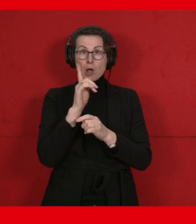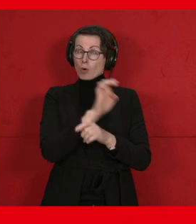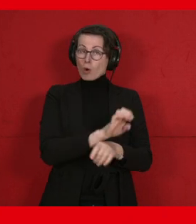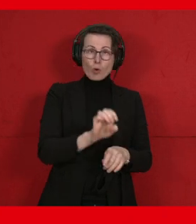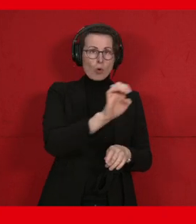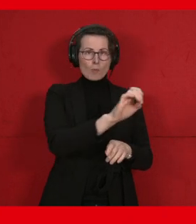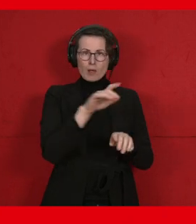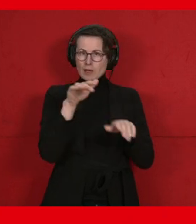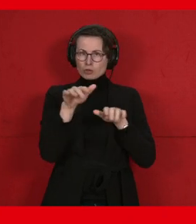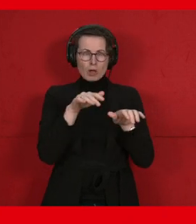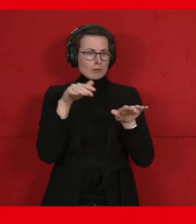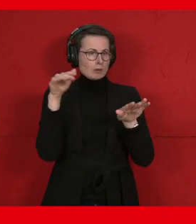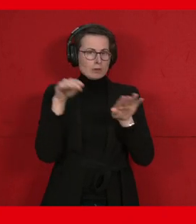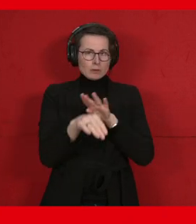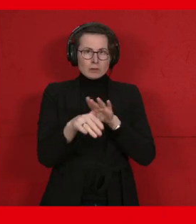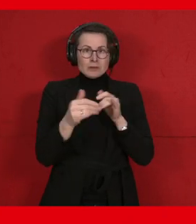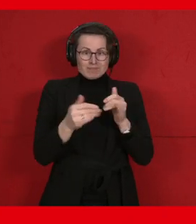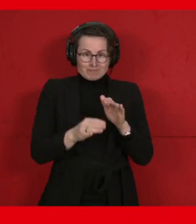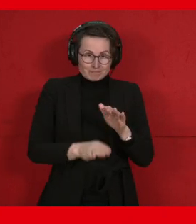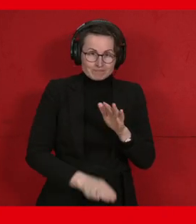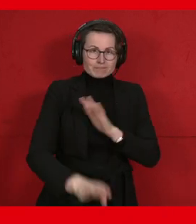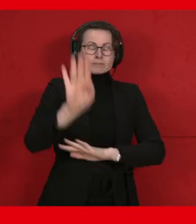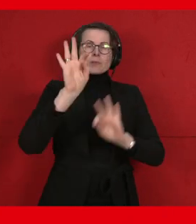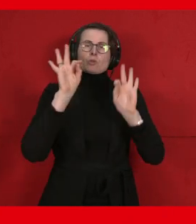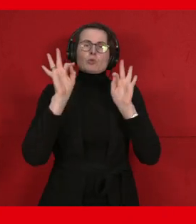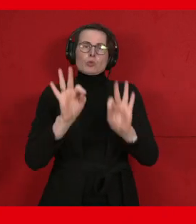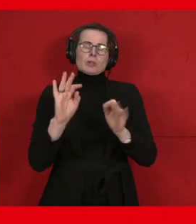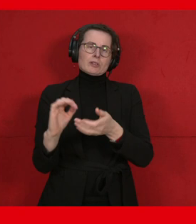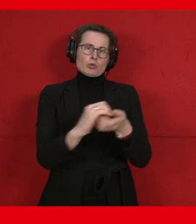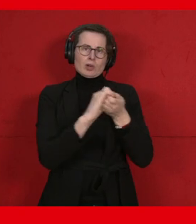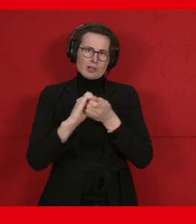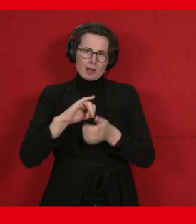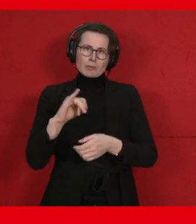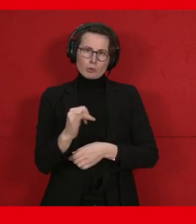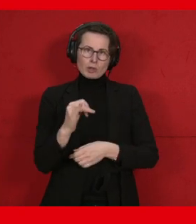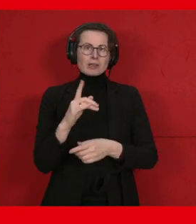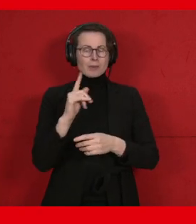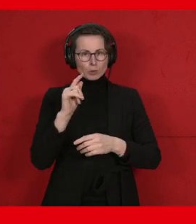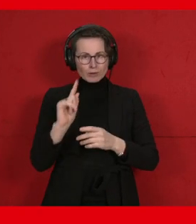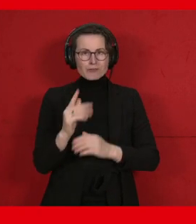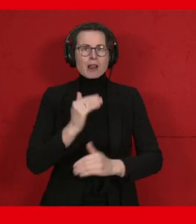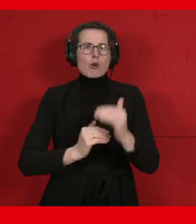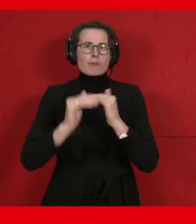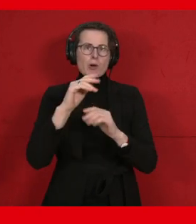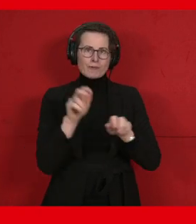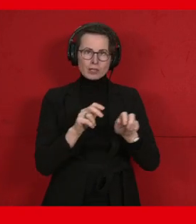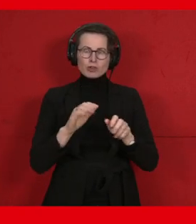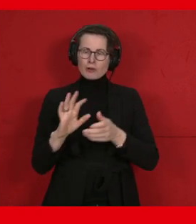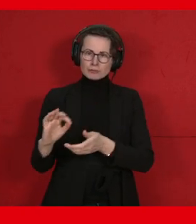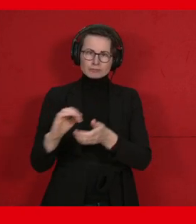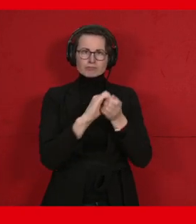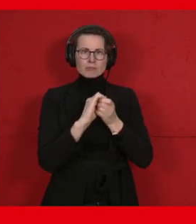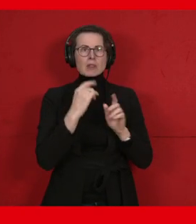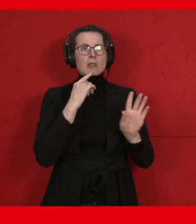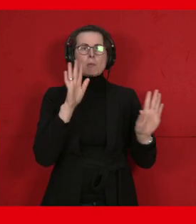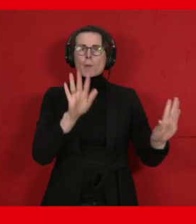der Wirtschaft befunden haben, könnte das jetzt auch ein gutes Solidarprojekt sein zum Wiederaufbau der Wirtschaft, zu sagen,